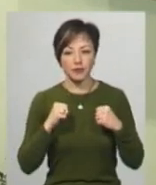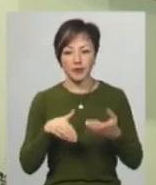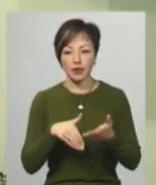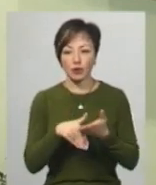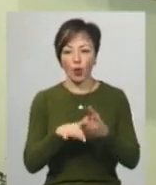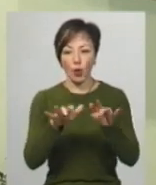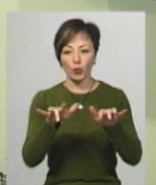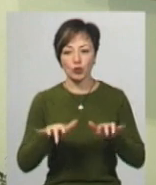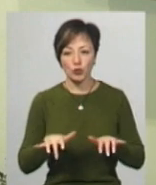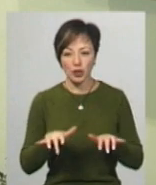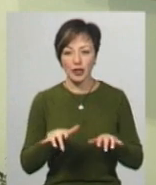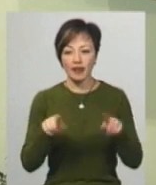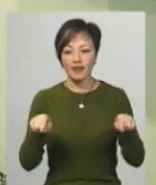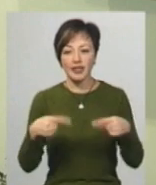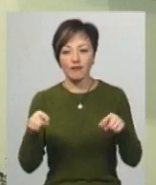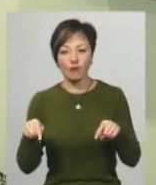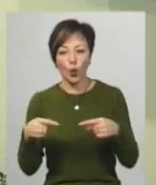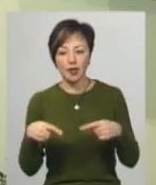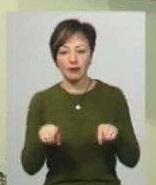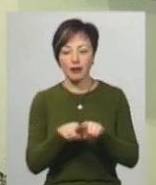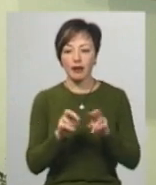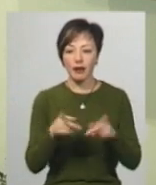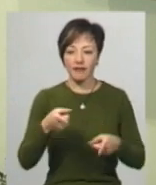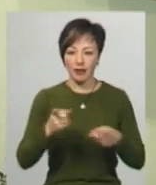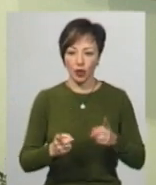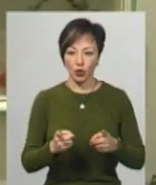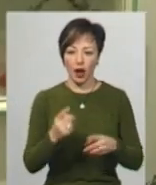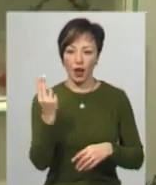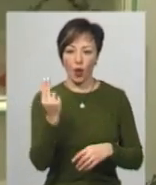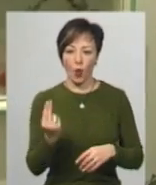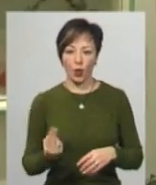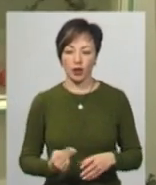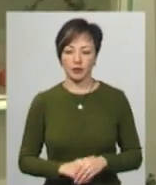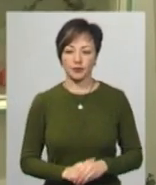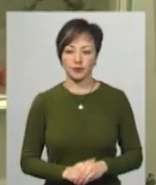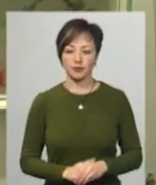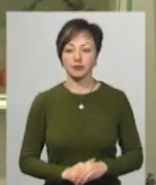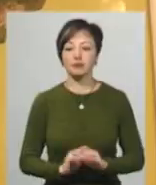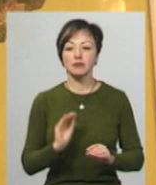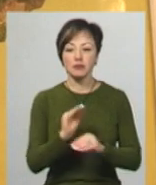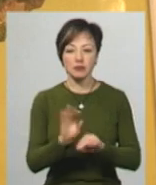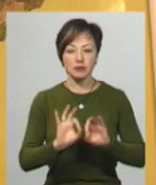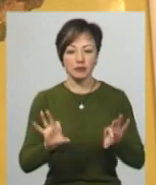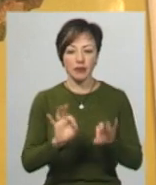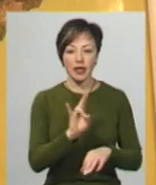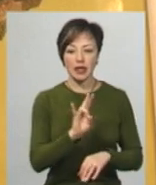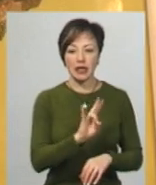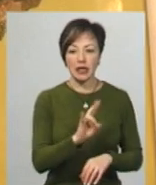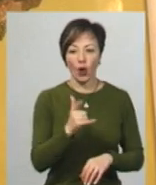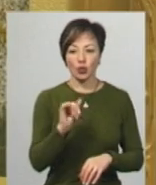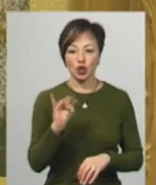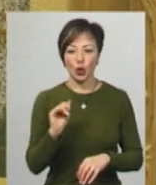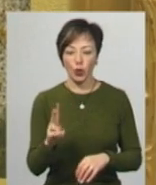допомогою комп'ютера відтворити так, як це було в натуральний колір. Людмила Рожко-Павленко додає, Ніна Гончарук вишиває